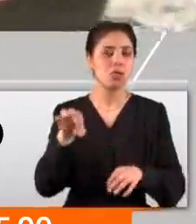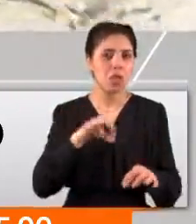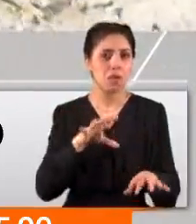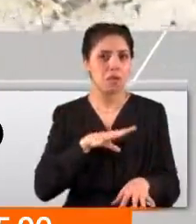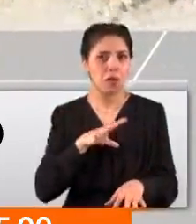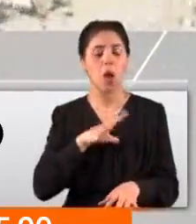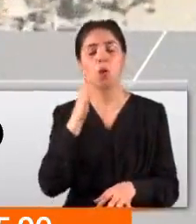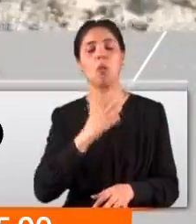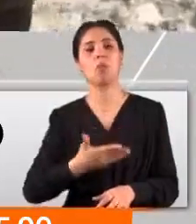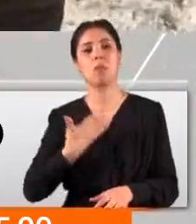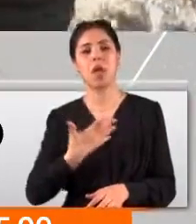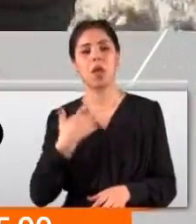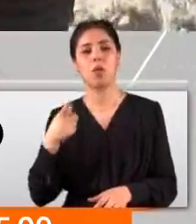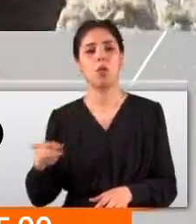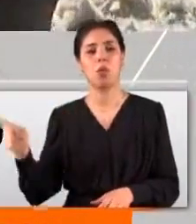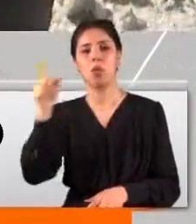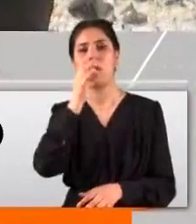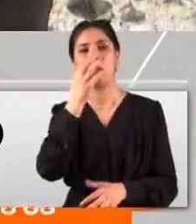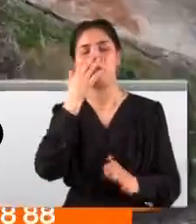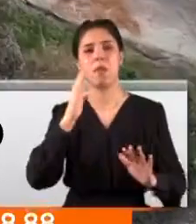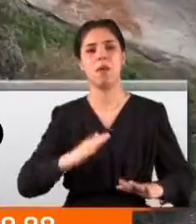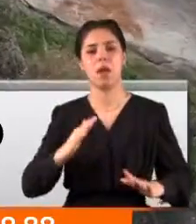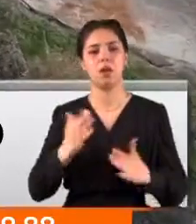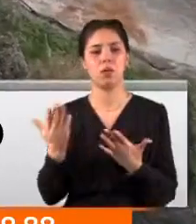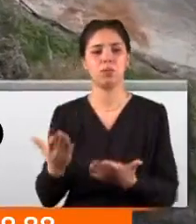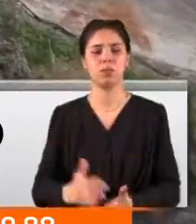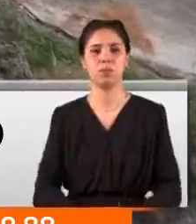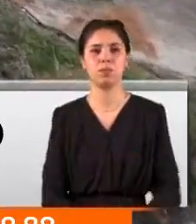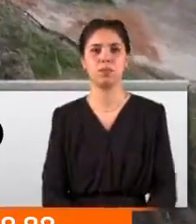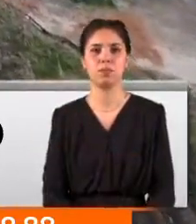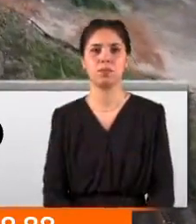edilmediğini merak ediyorlar ve onlardan bir an önce haber bekliyorlar.